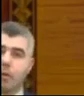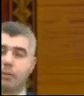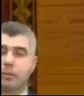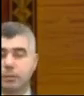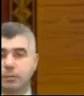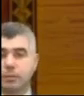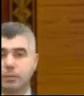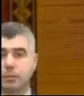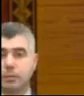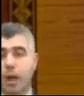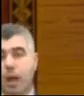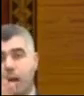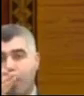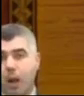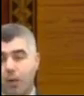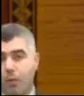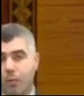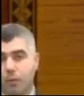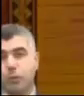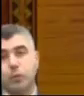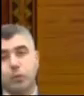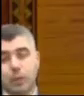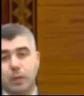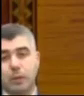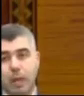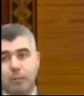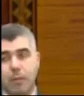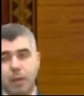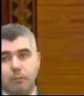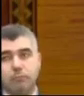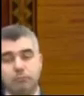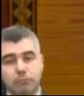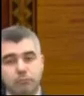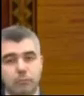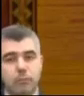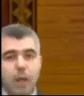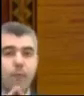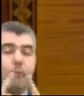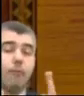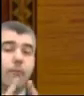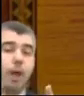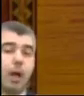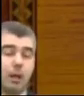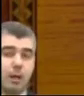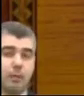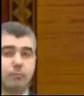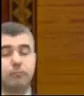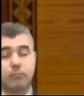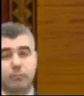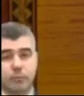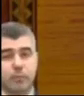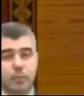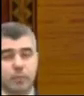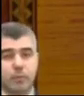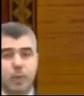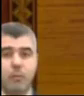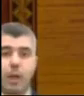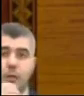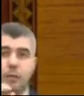ضروري، والمغرب في هذا المجال يستطيع أن يعلم الكثير باقي أنحاء العالم. وبالتالي